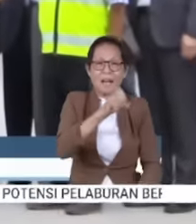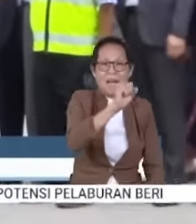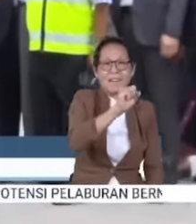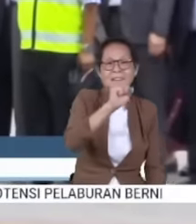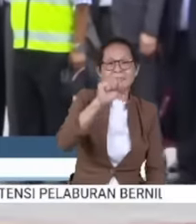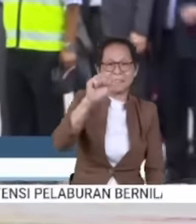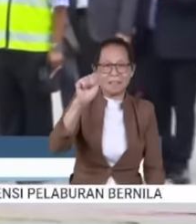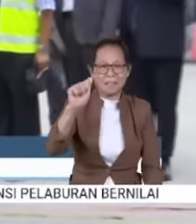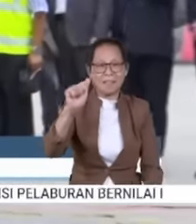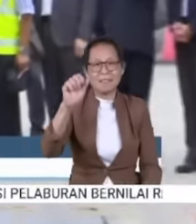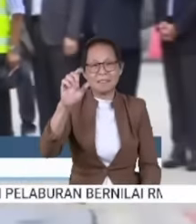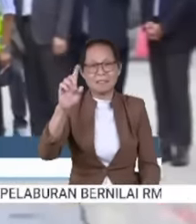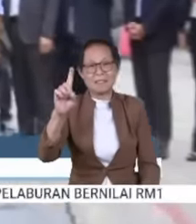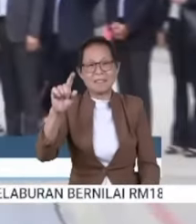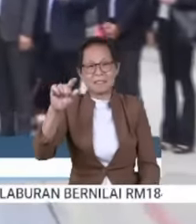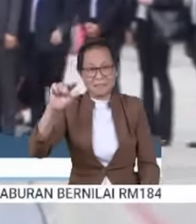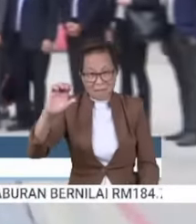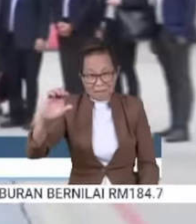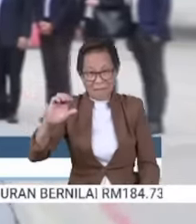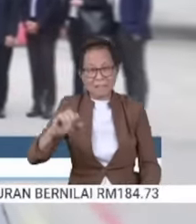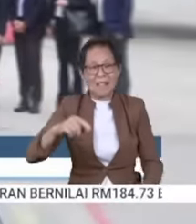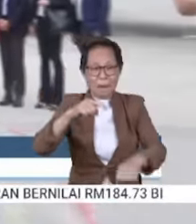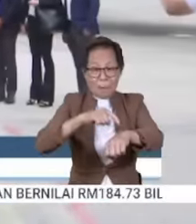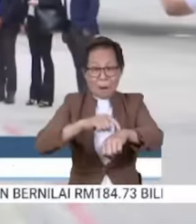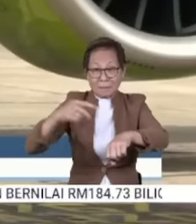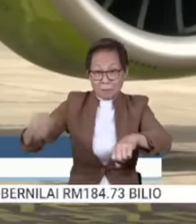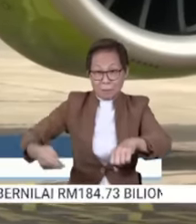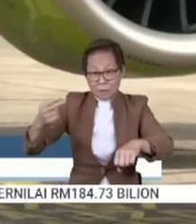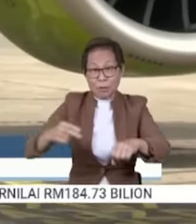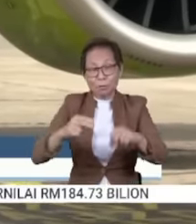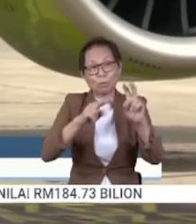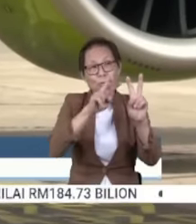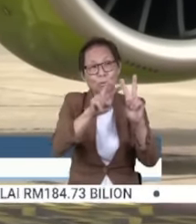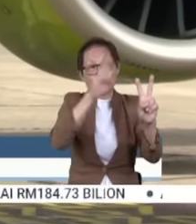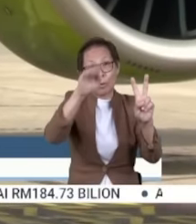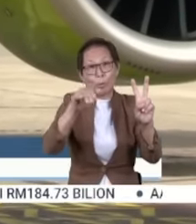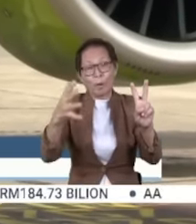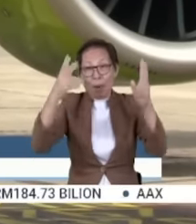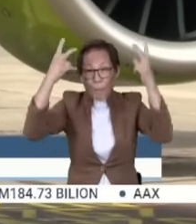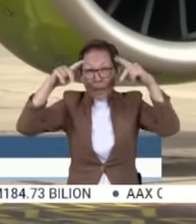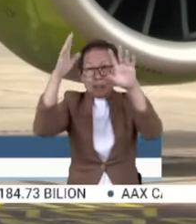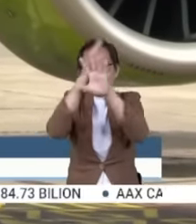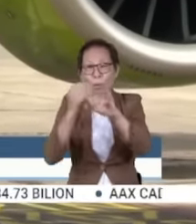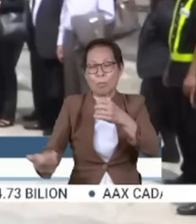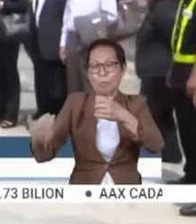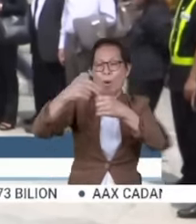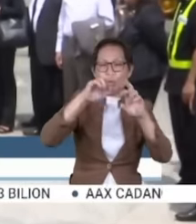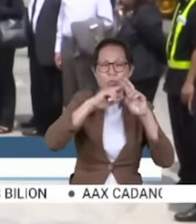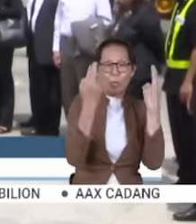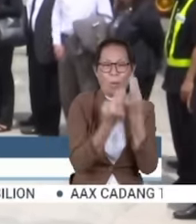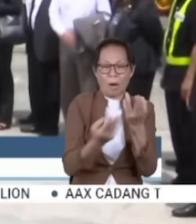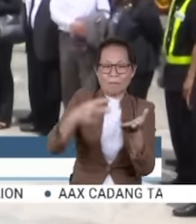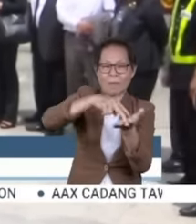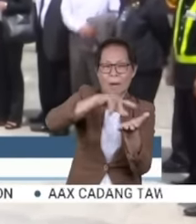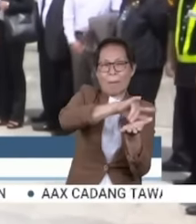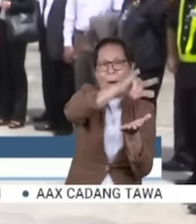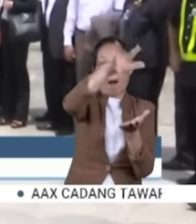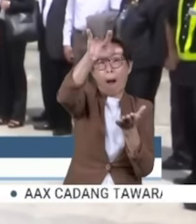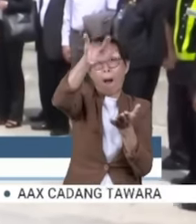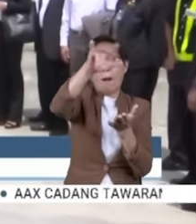memalukan titik bersejarah pada 22 Mei itu menyaksikan primer salak serta rombongan menaiki pesawat